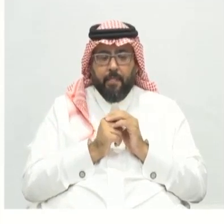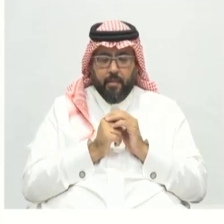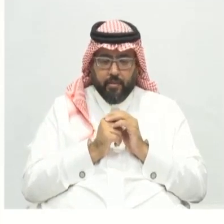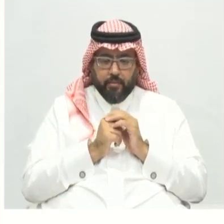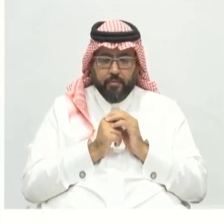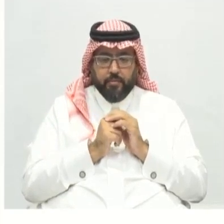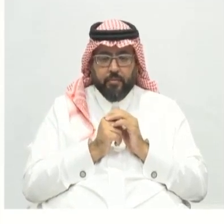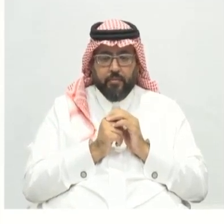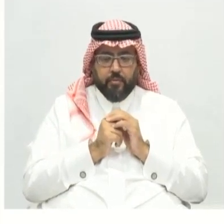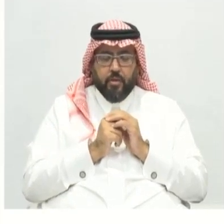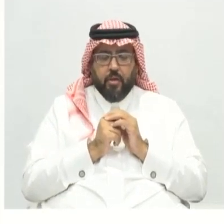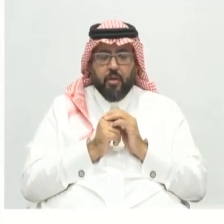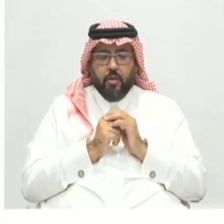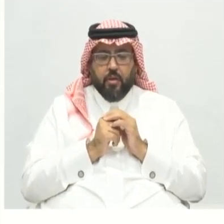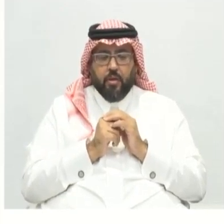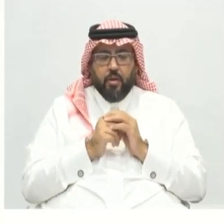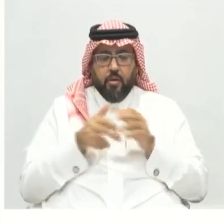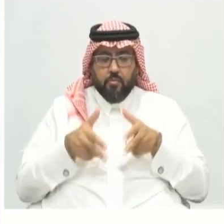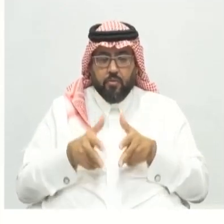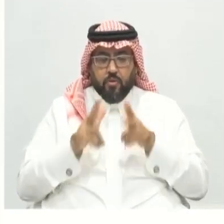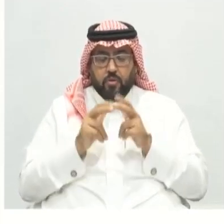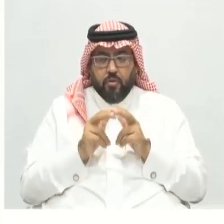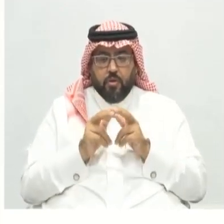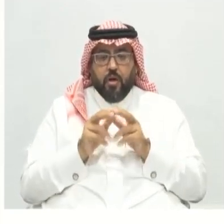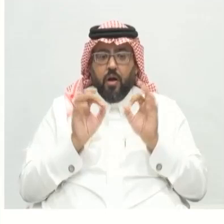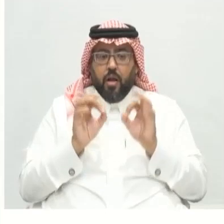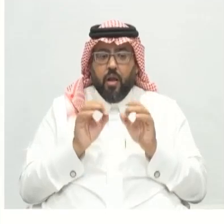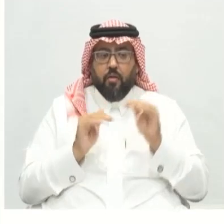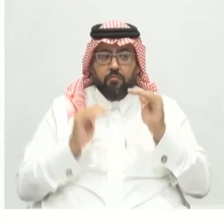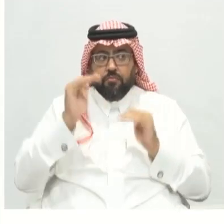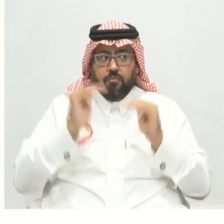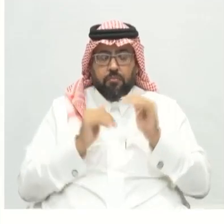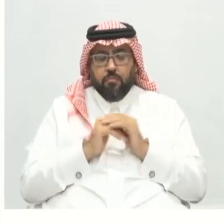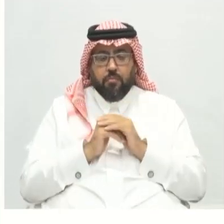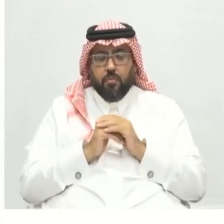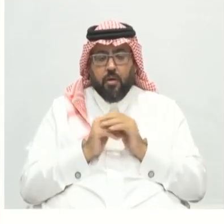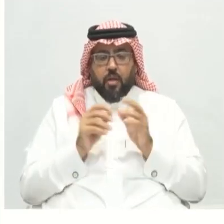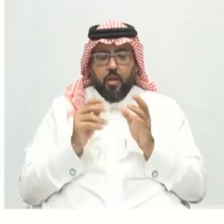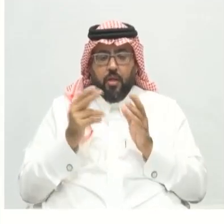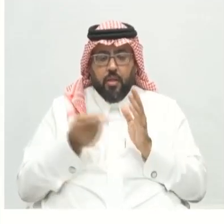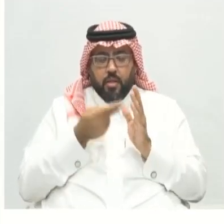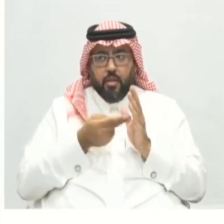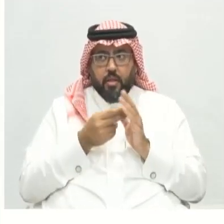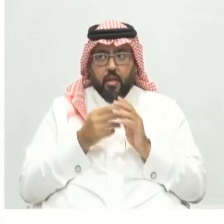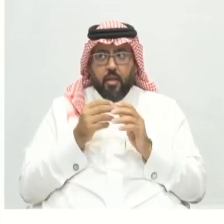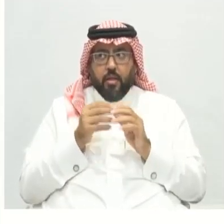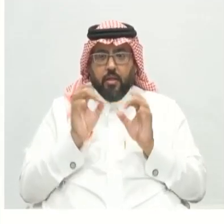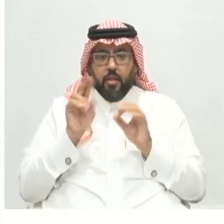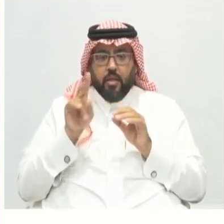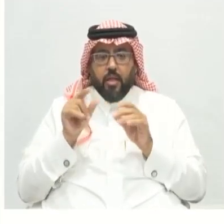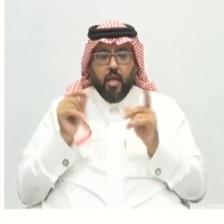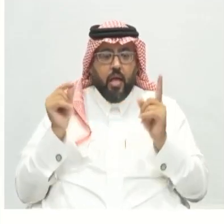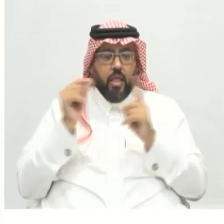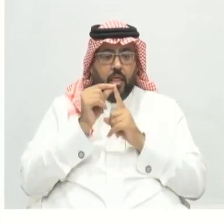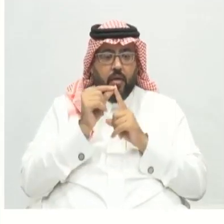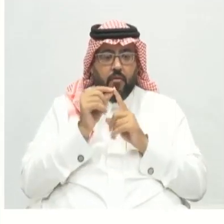من من المشروع ويجب ايجاد الفرق بينها تخطيط المشروع هي عمليه تحديد اهدا اهداف